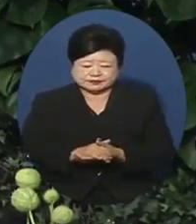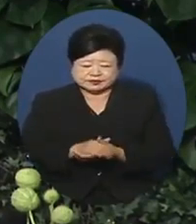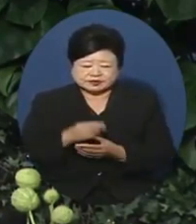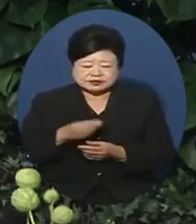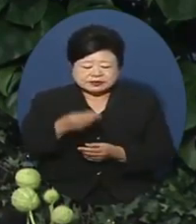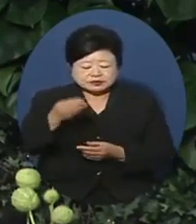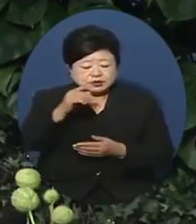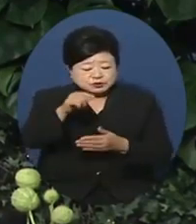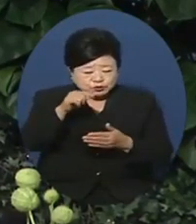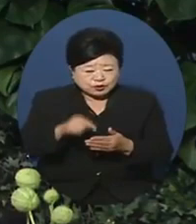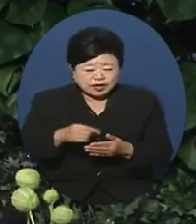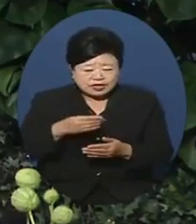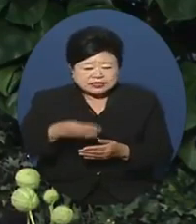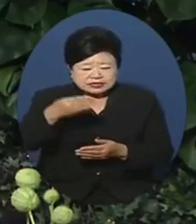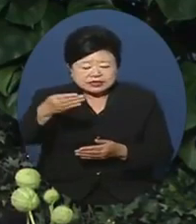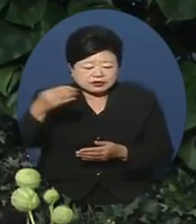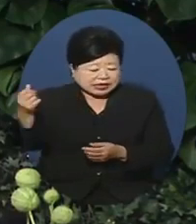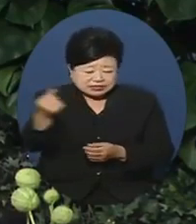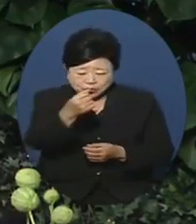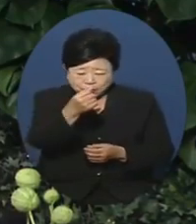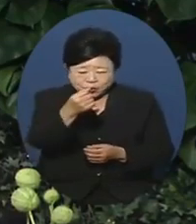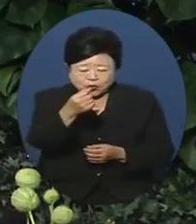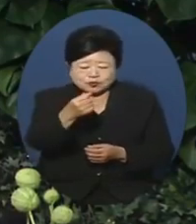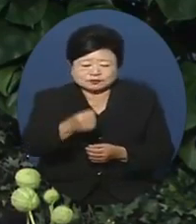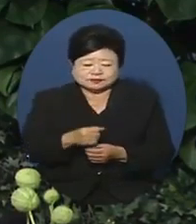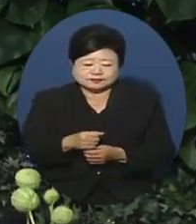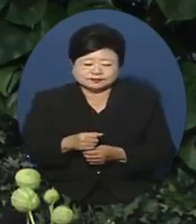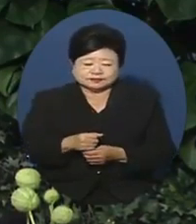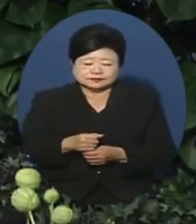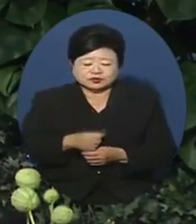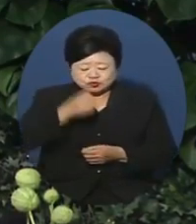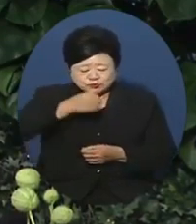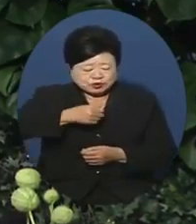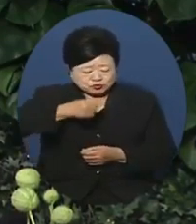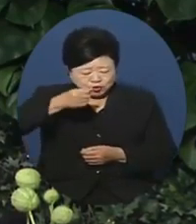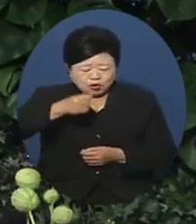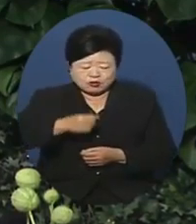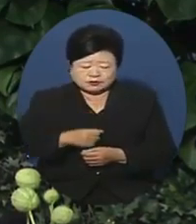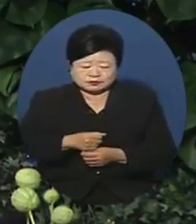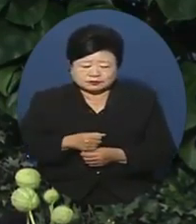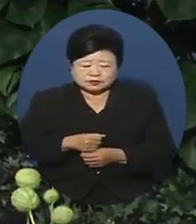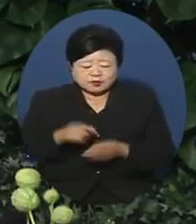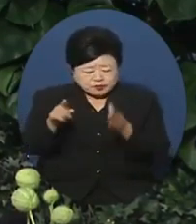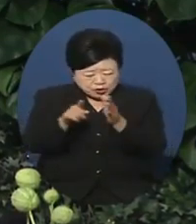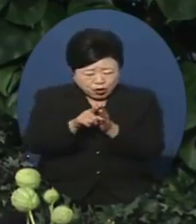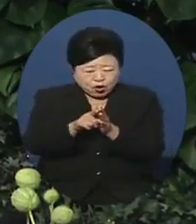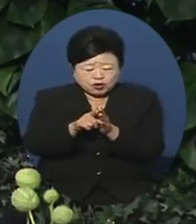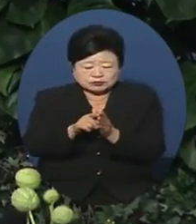3차원 속에 4차원을 갖고 꿈을 꾸고 믿고